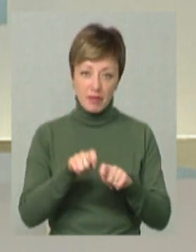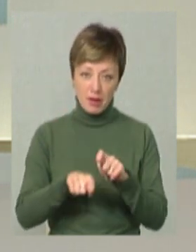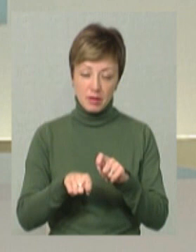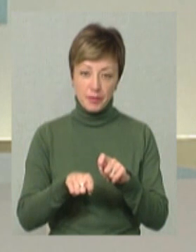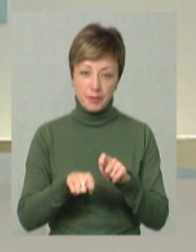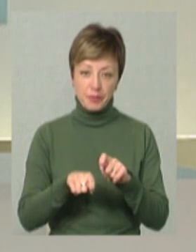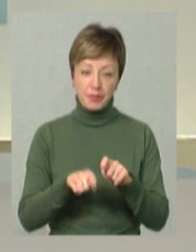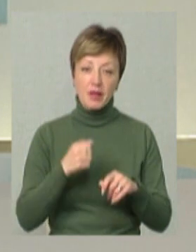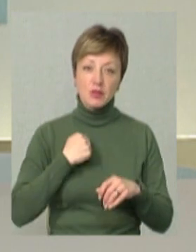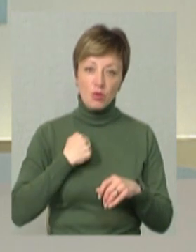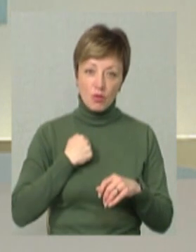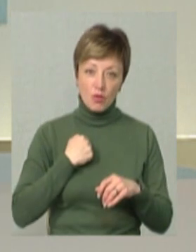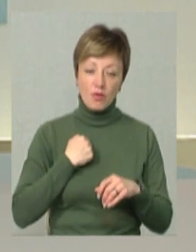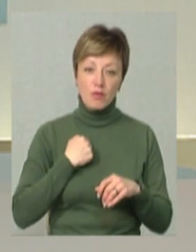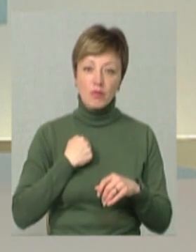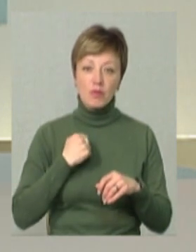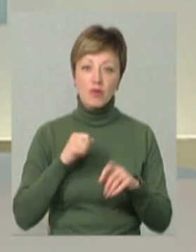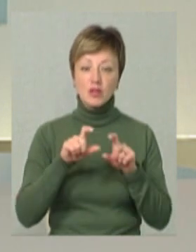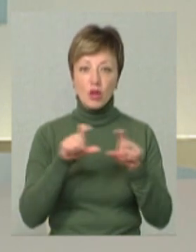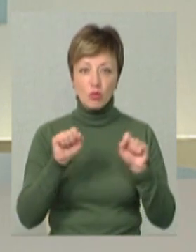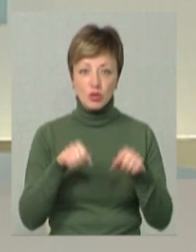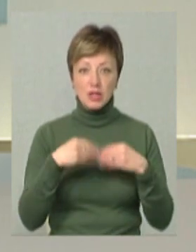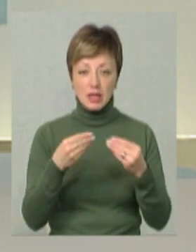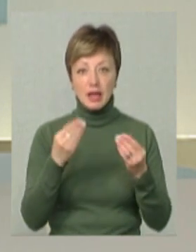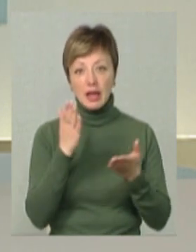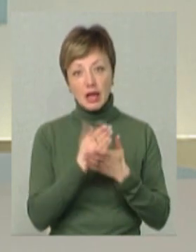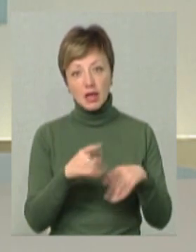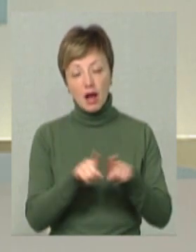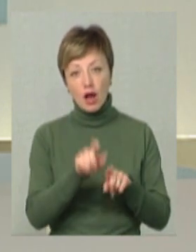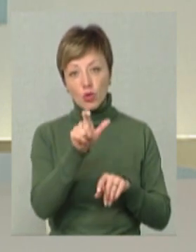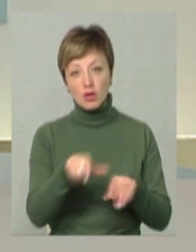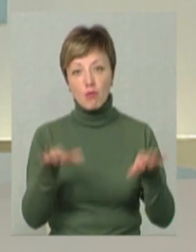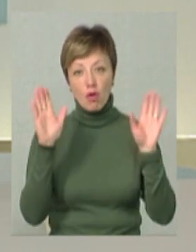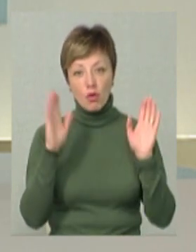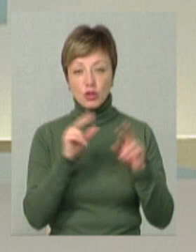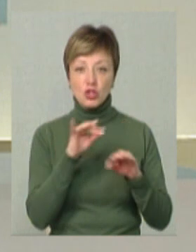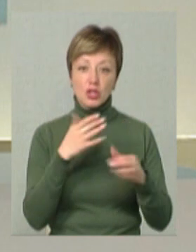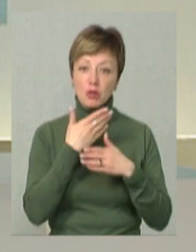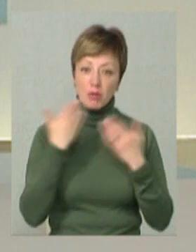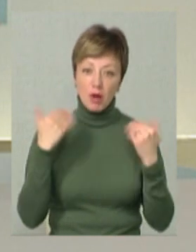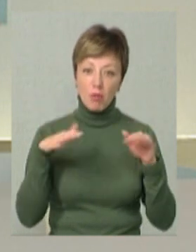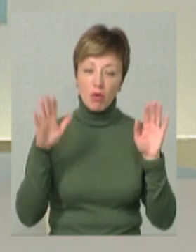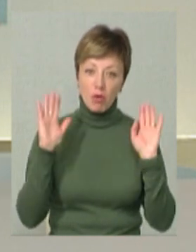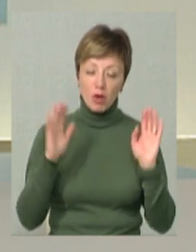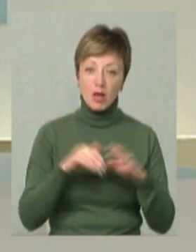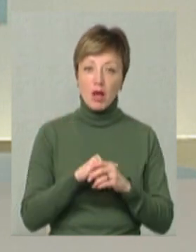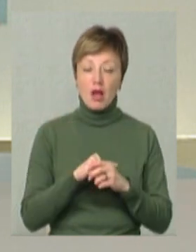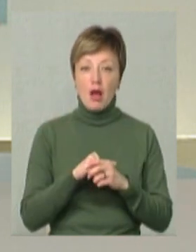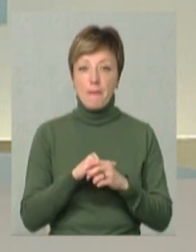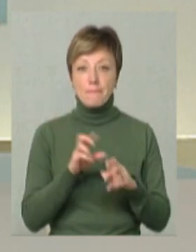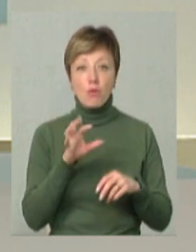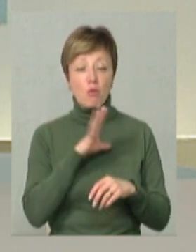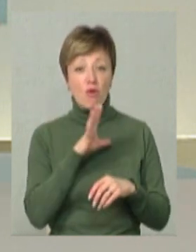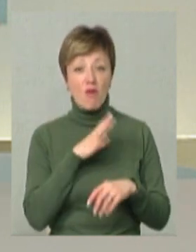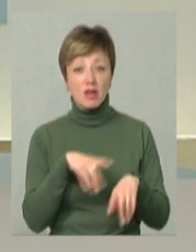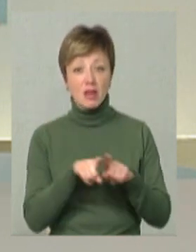Так? Військові установи можуть надати інформацію щодо того, є така людина в полоні, чи немає такої людини в полоні. Бо бувають